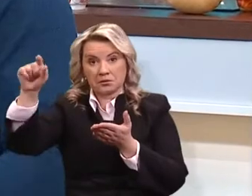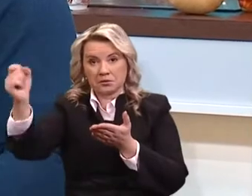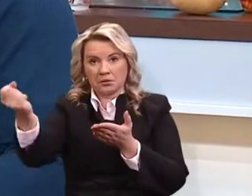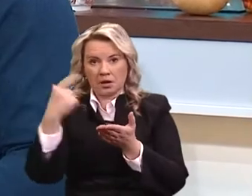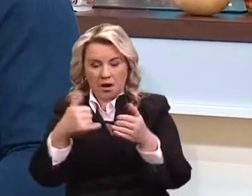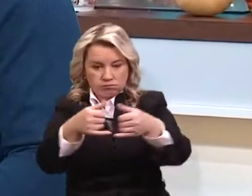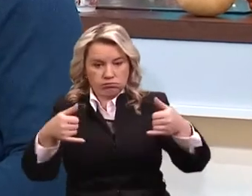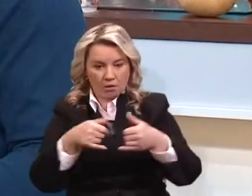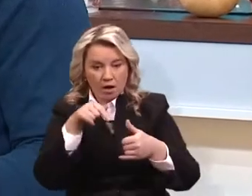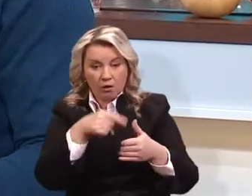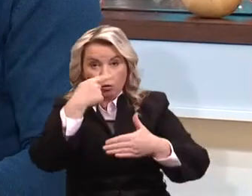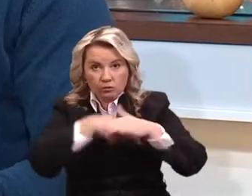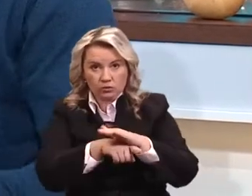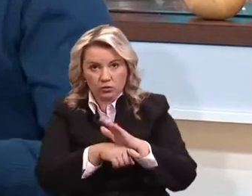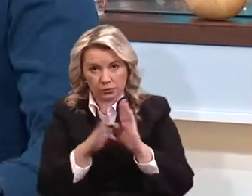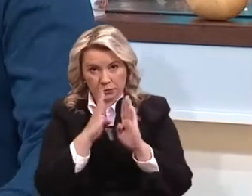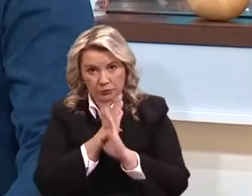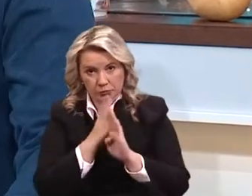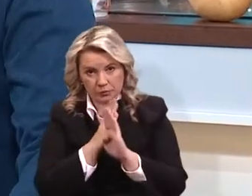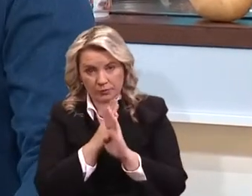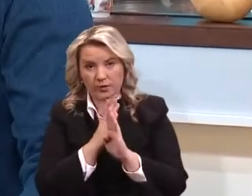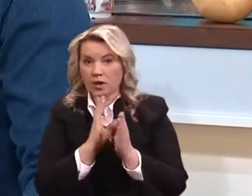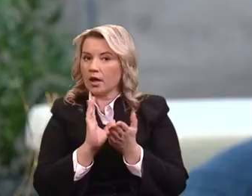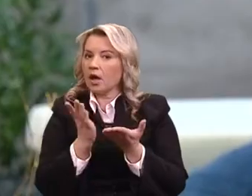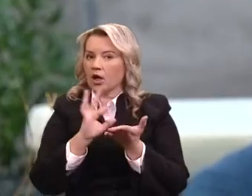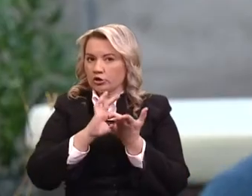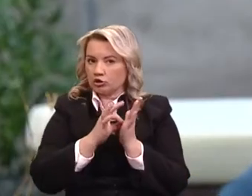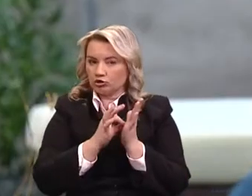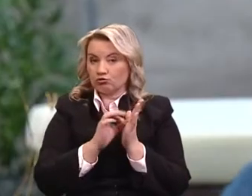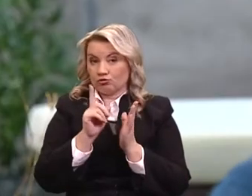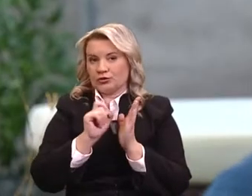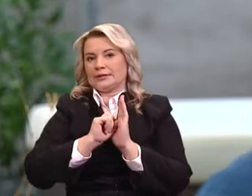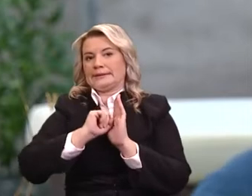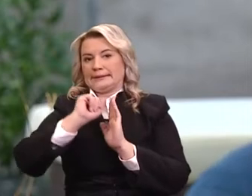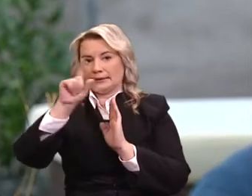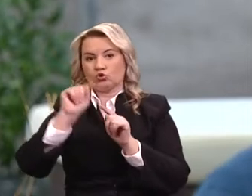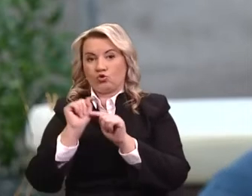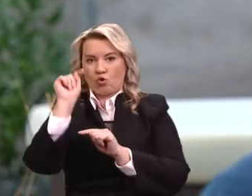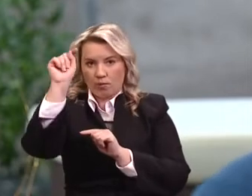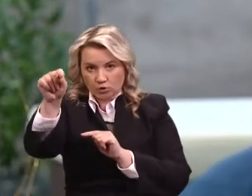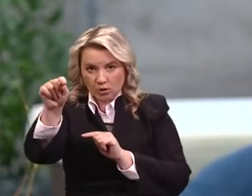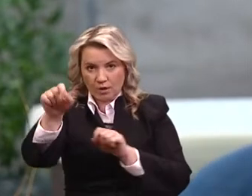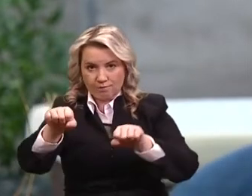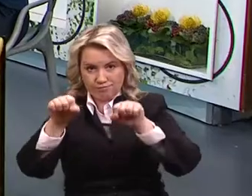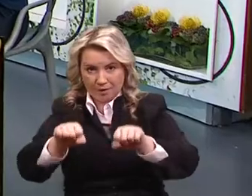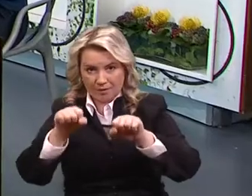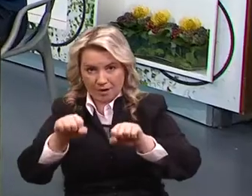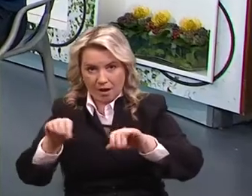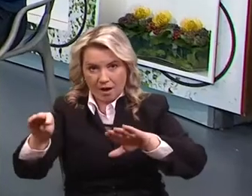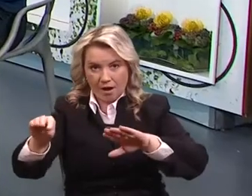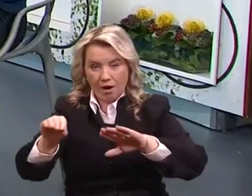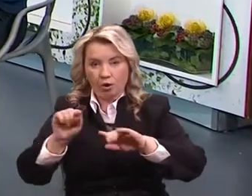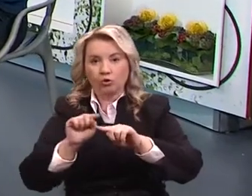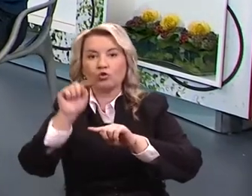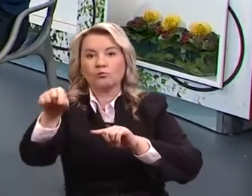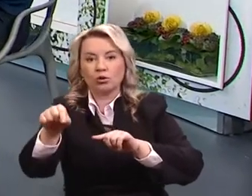a tam není vůbec nic. Protože když to platíte dopředu, třeba platební kartou nebo bankovním převodem, tak proč by někdo na vás ten podvod dělal, že vůbec vám